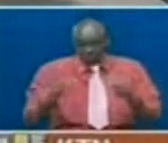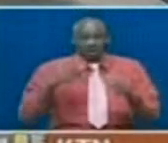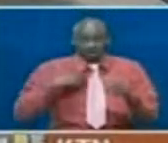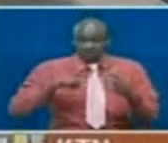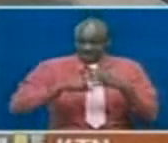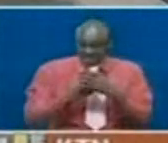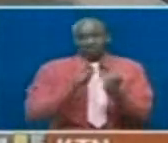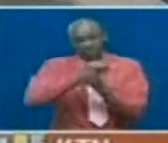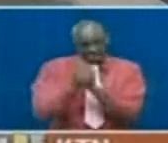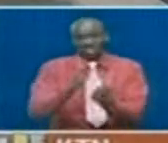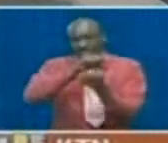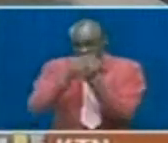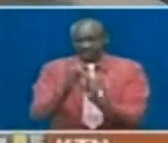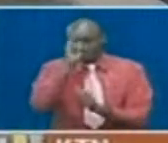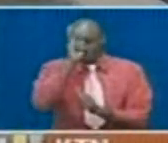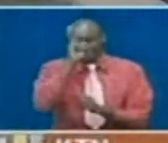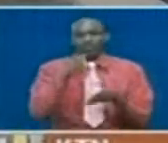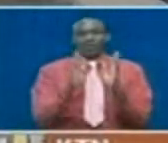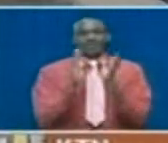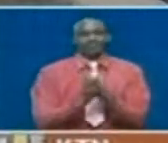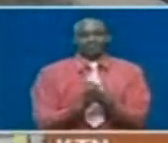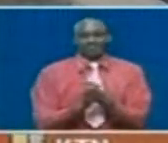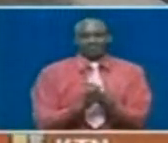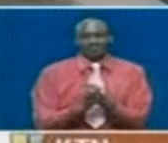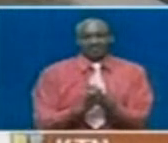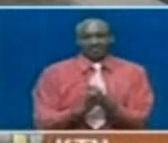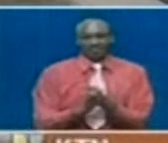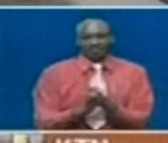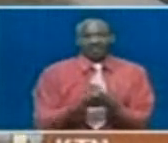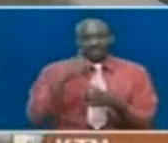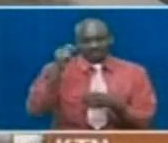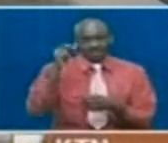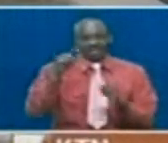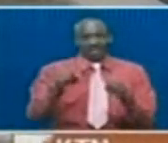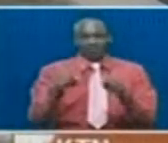safari ya kubadilisha sura ya idara ya polisi. Francis Mtalaki, KTN Leo.